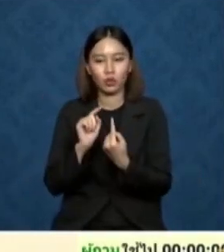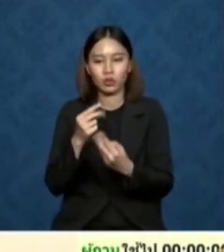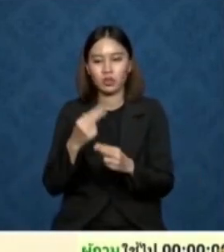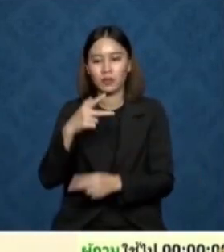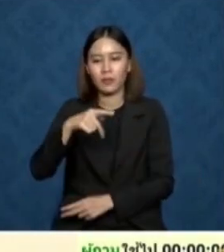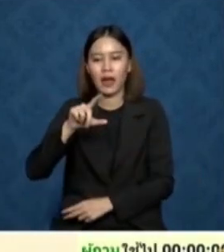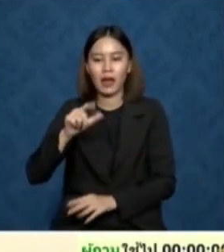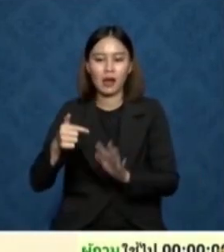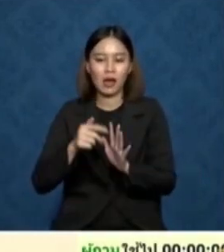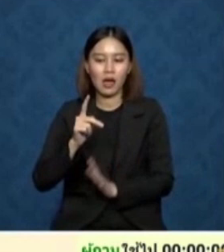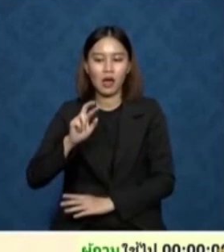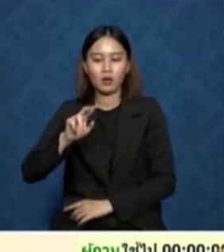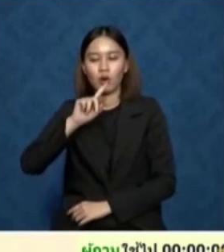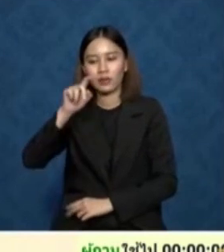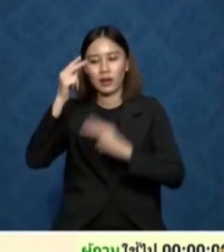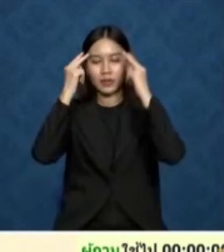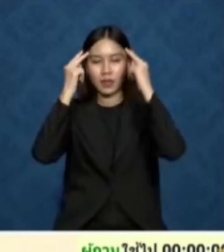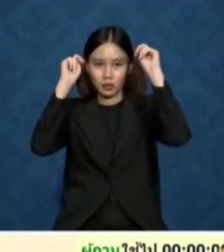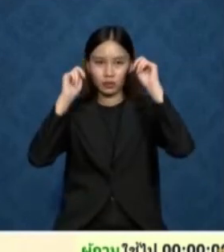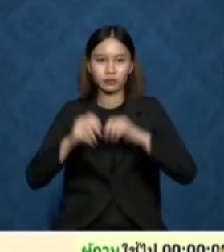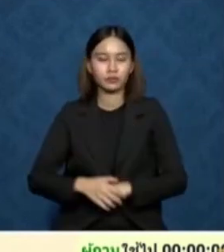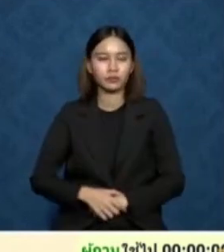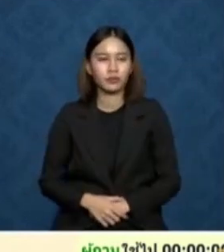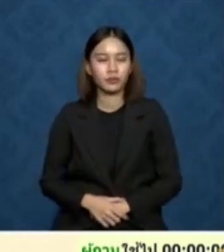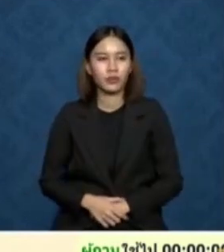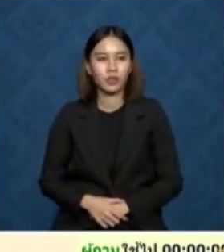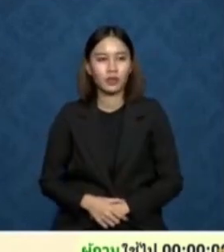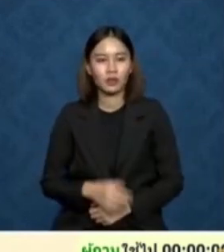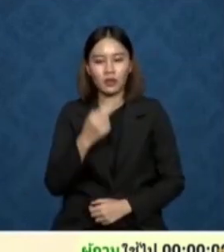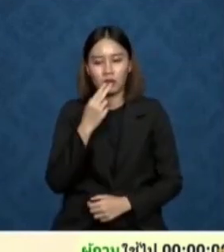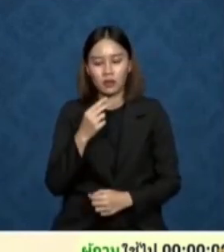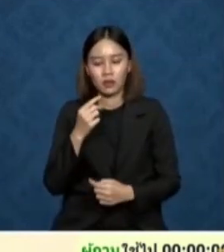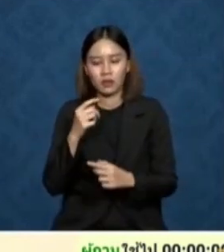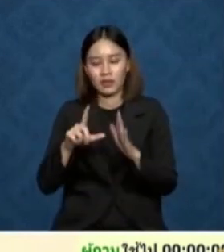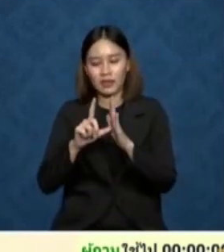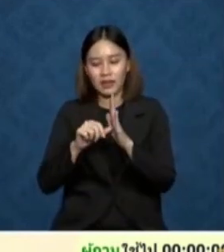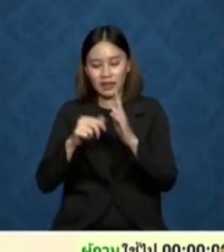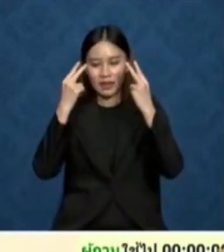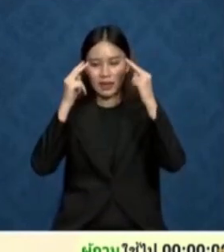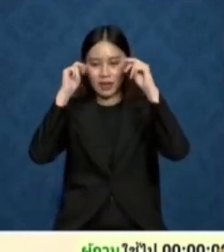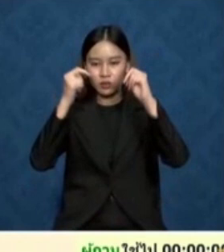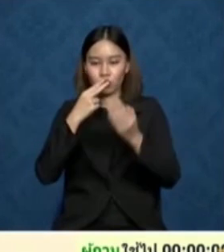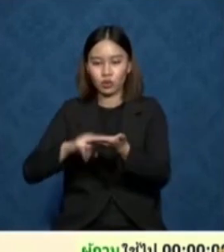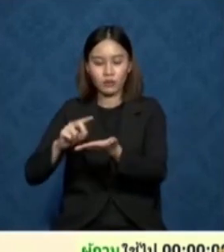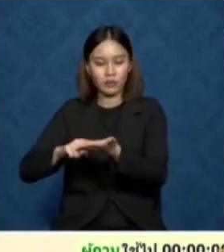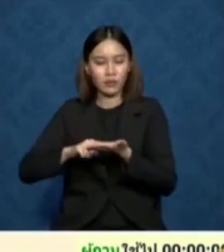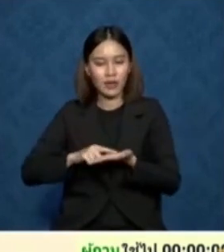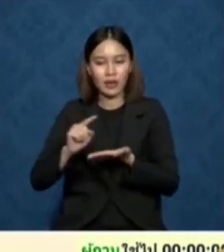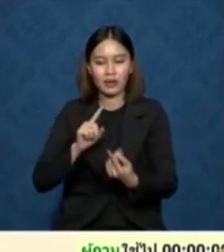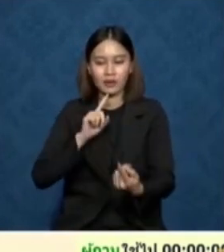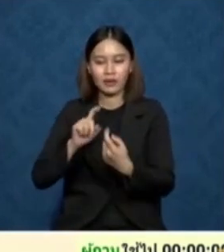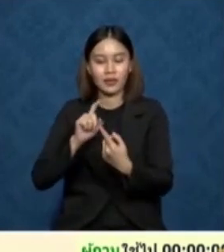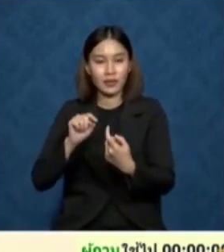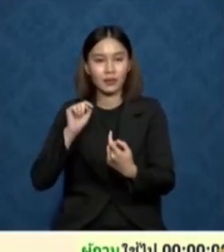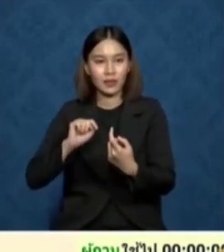พละลกรพิพนนิช materative ด้วยสอ offeredักเลยข้ที่การนายรได้มทัสื่อแ้งว่ากรถุ 20